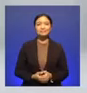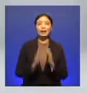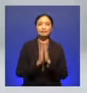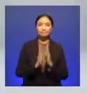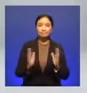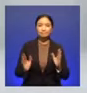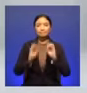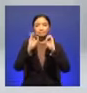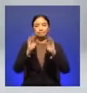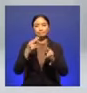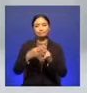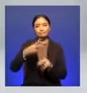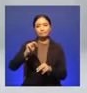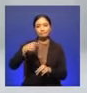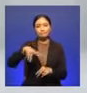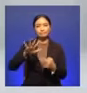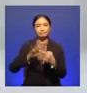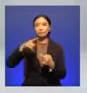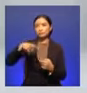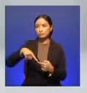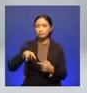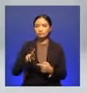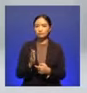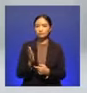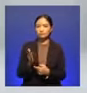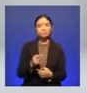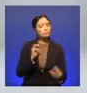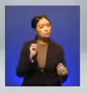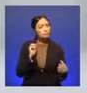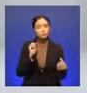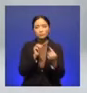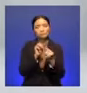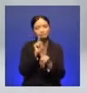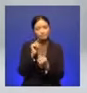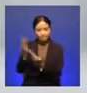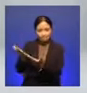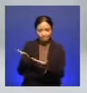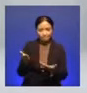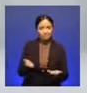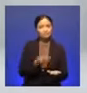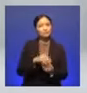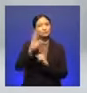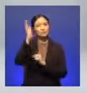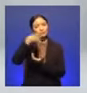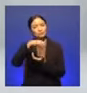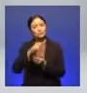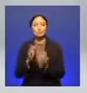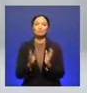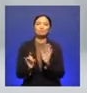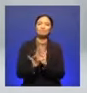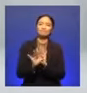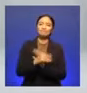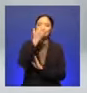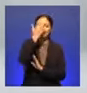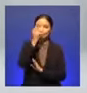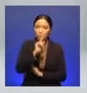บพระคุณท่านอาจารย์นภาพรหวานนท์อย่างมากนะคะเหมาะสมแล้วค่ะที่เราเชิญให้อาจารย์พูดเป็นคนสุดท้ายนะคะเ